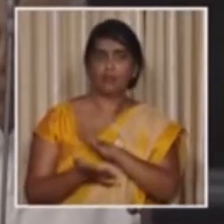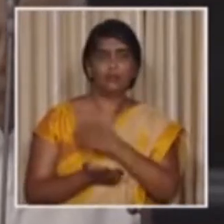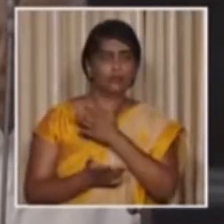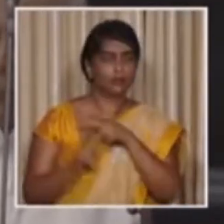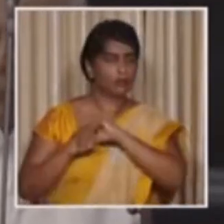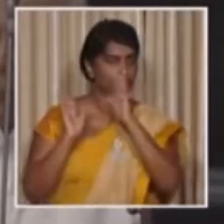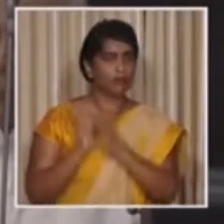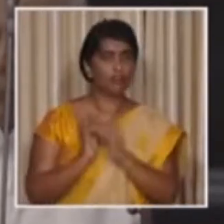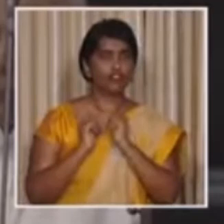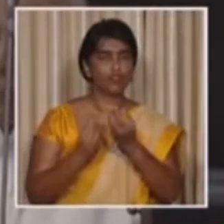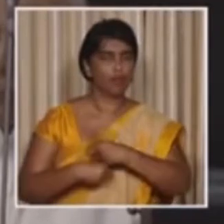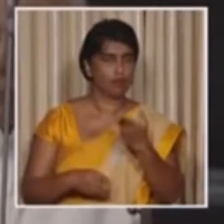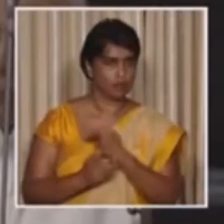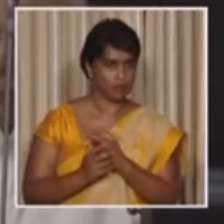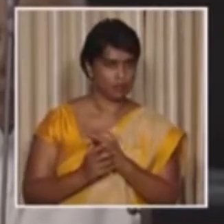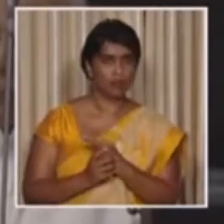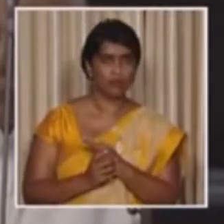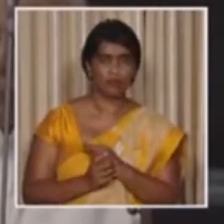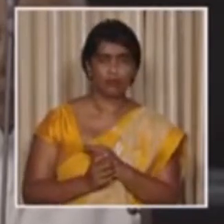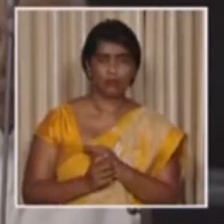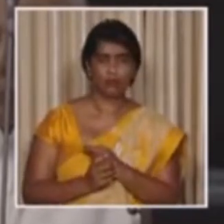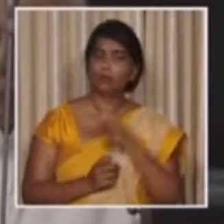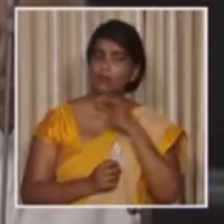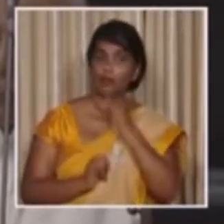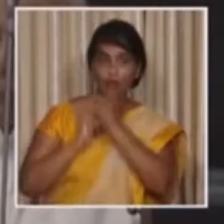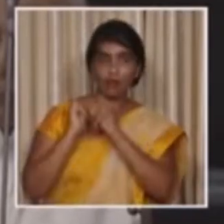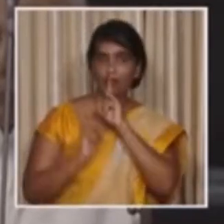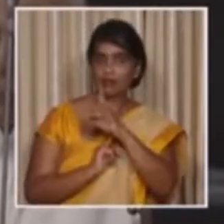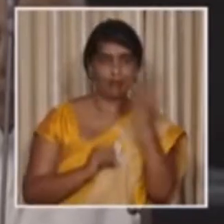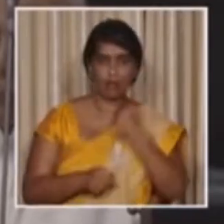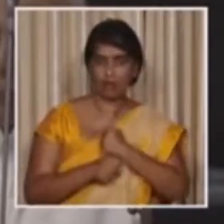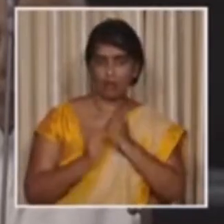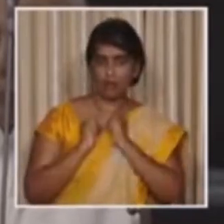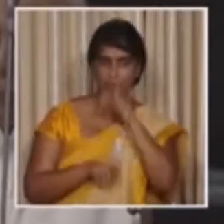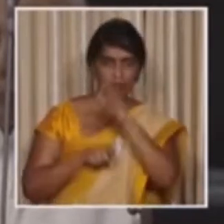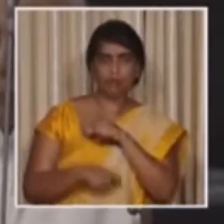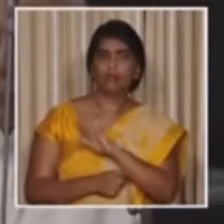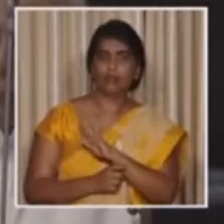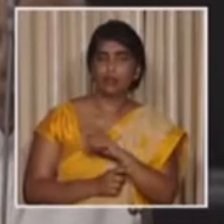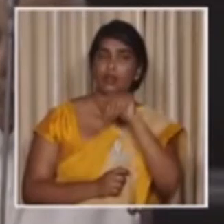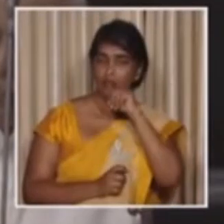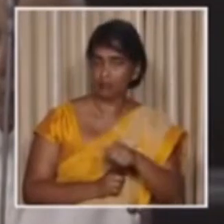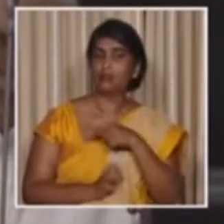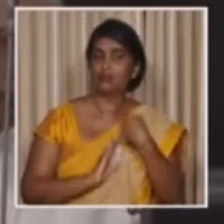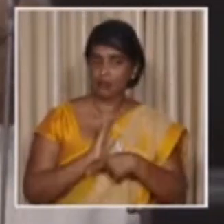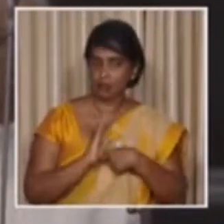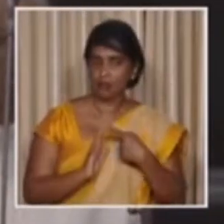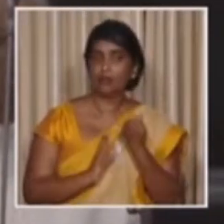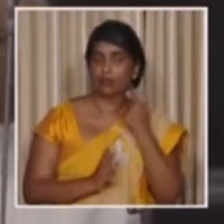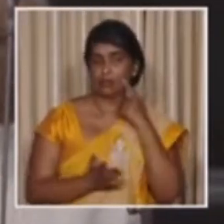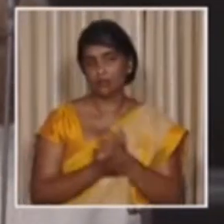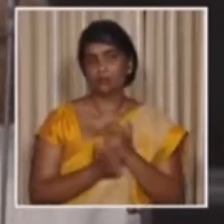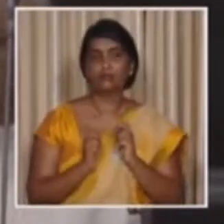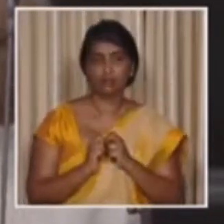ඒගොල්ලෝ ඔක්කොම රැකිය නැති වෙනවා. ඉතින් මම ඒගොල්ලට දොස් කියන්න බෑ රජයේ නියෝජිතයන්. ඇත්ත වශයෙන්ම මේ රටේ අද ආර්ථික තත්ත්වයක්